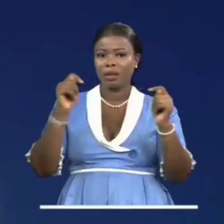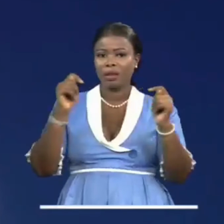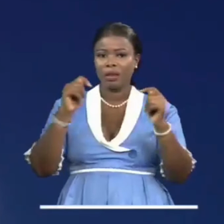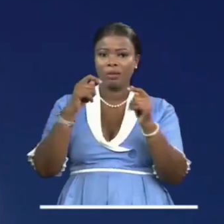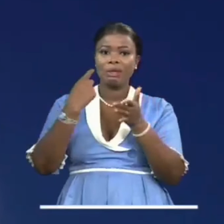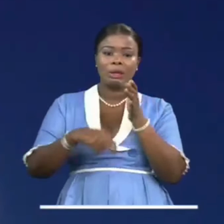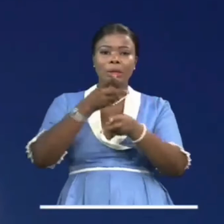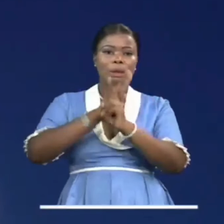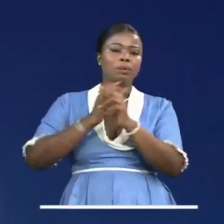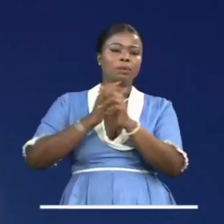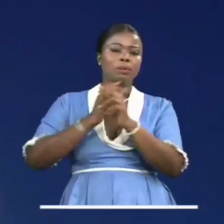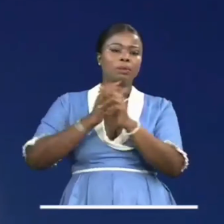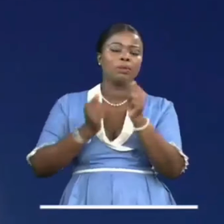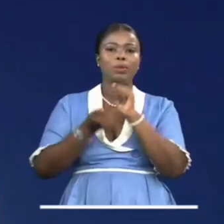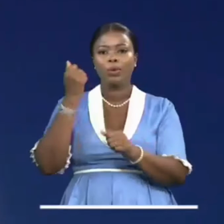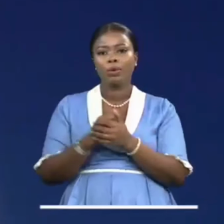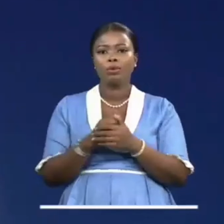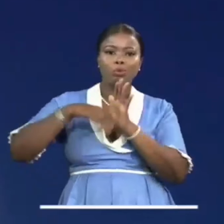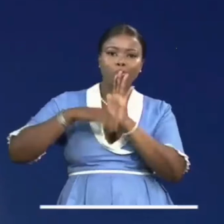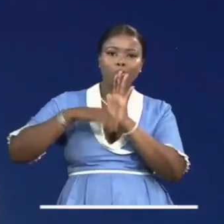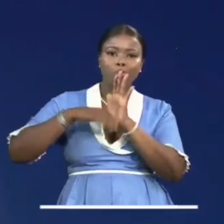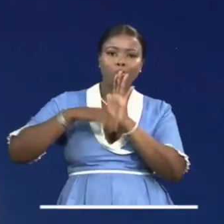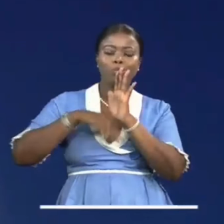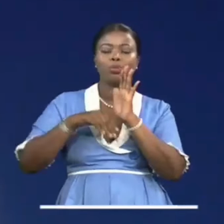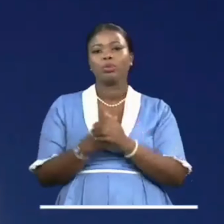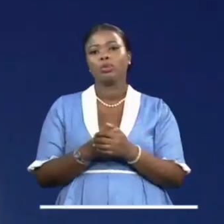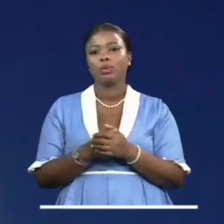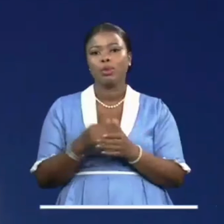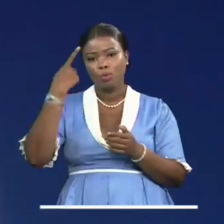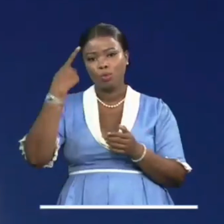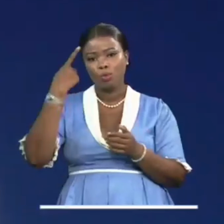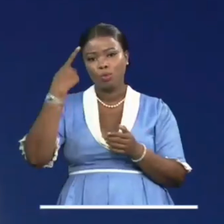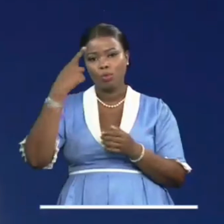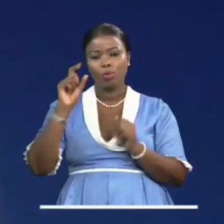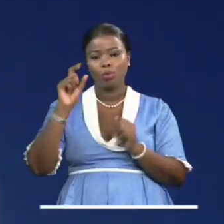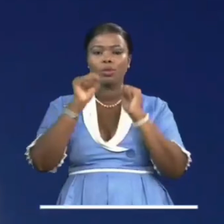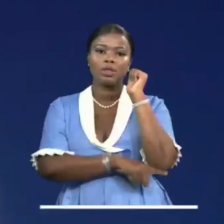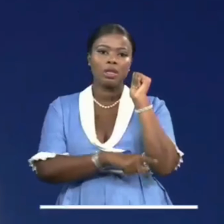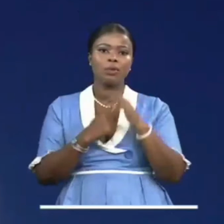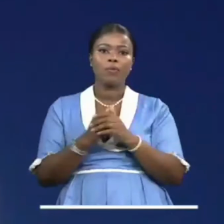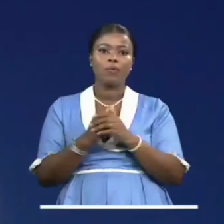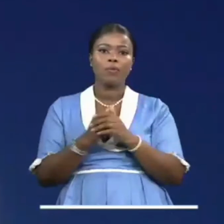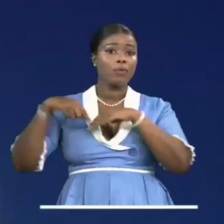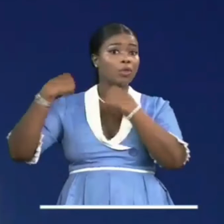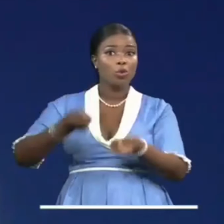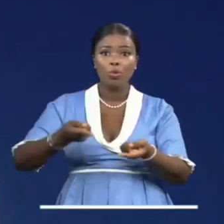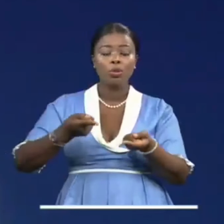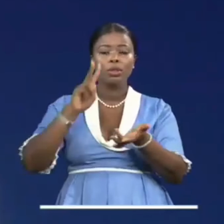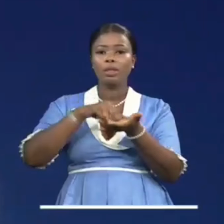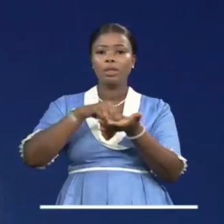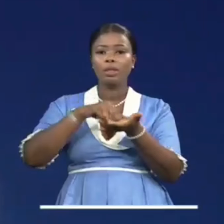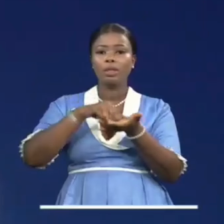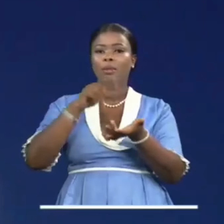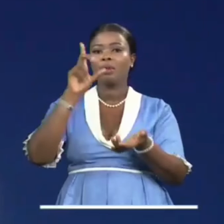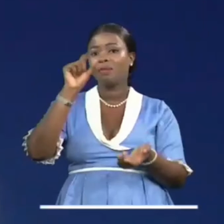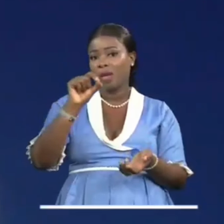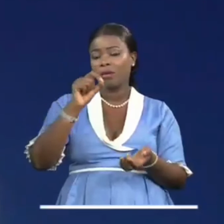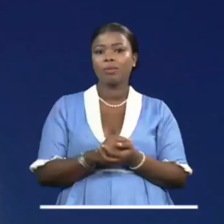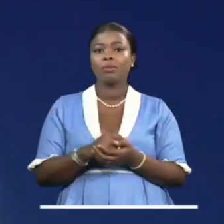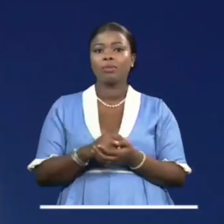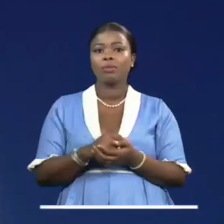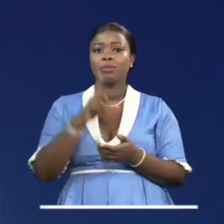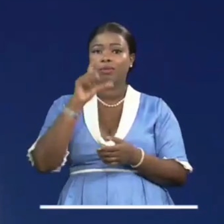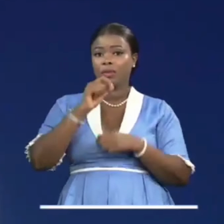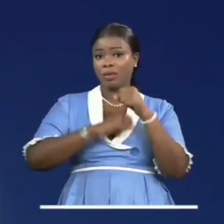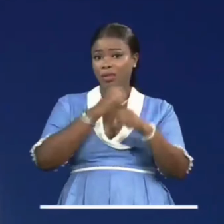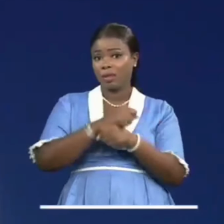fondamentalement la DT et ouvrir les marges de manœuvre encore pour le Sénégal depuis 2020 20 ans encore plus tard on remarque que